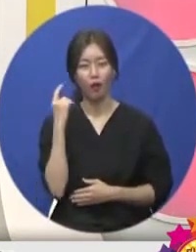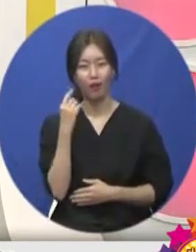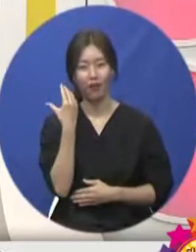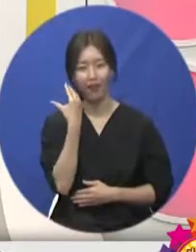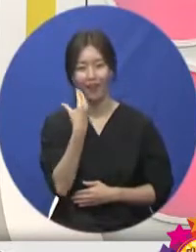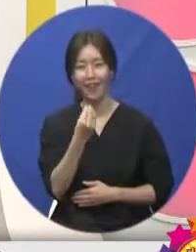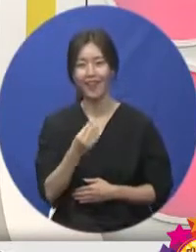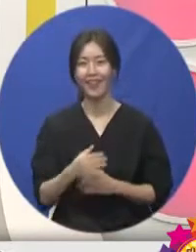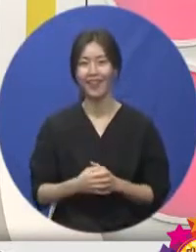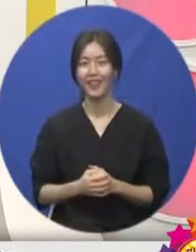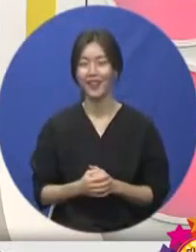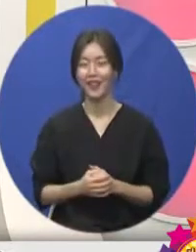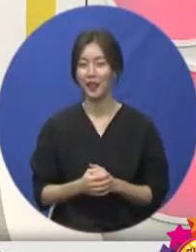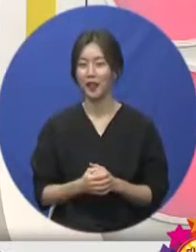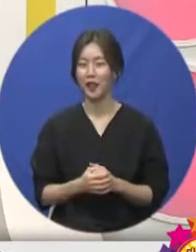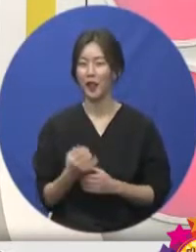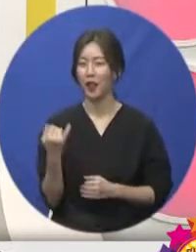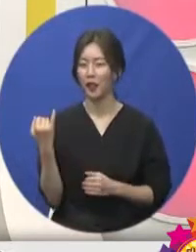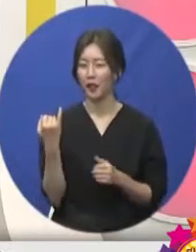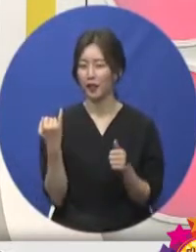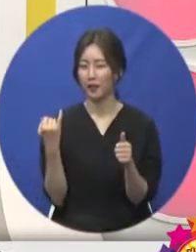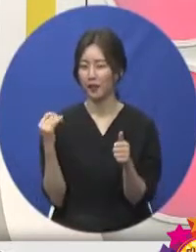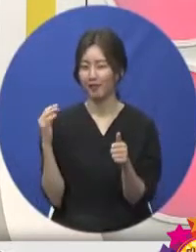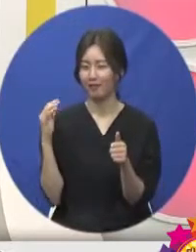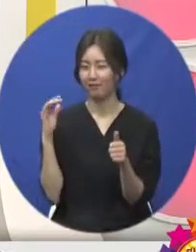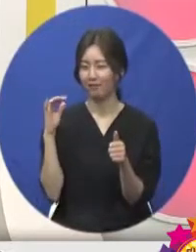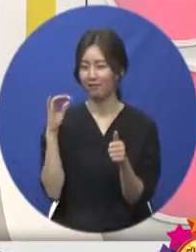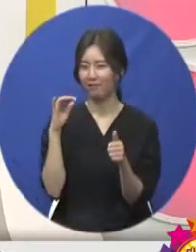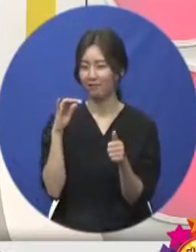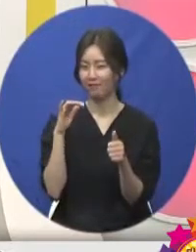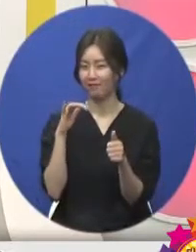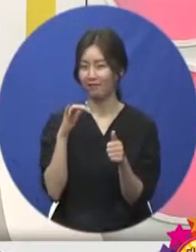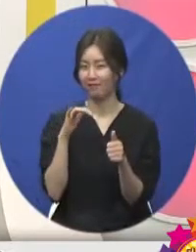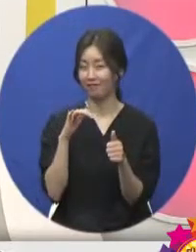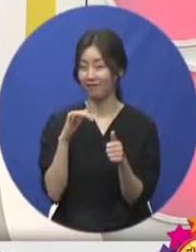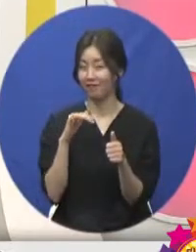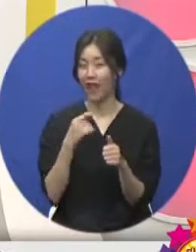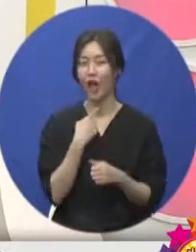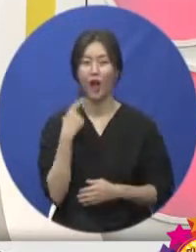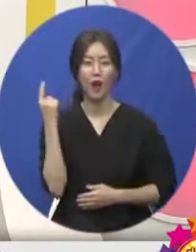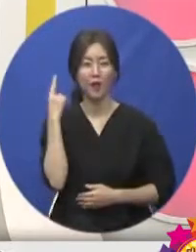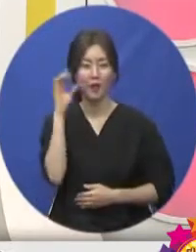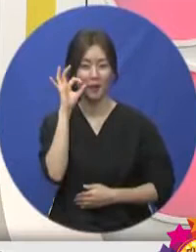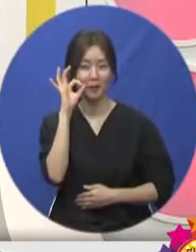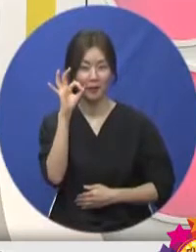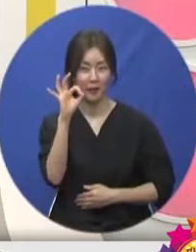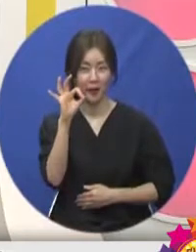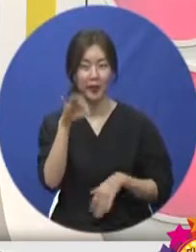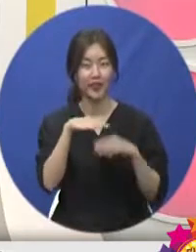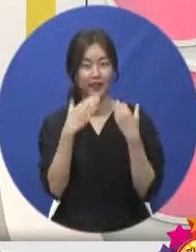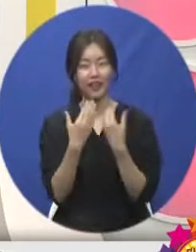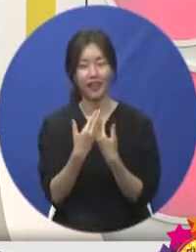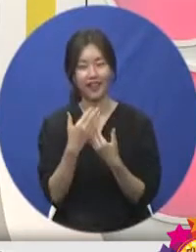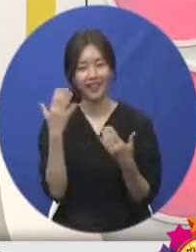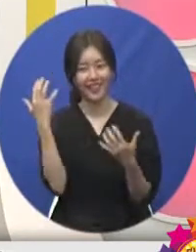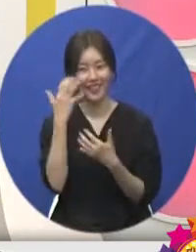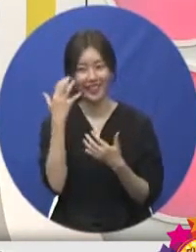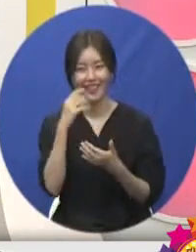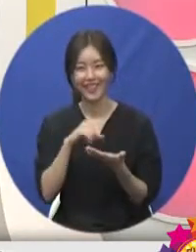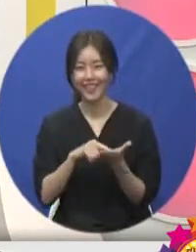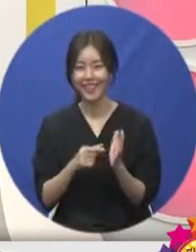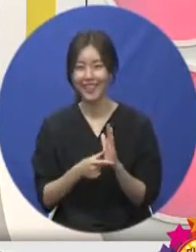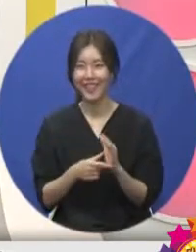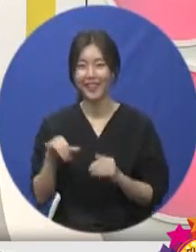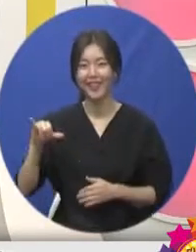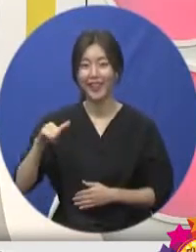좋으시다니까. 여자분들이 예. 목소리가 좋은 남자를 또 좋아하거든요. 예. 목소리만 듣고도 여자분들이 다 반해가지고 그냥 한번 데이트